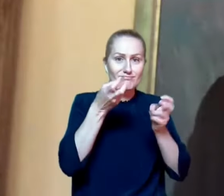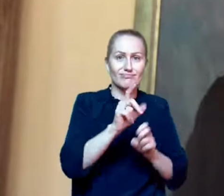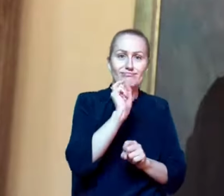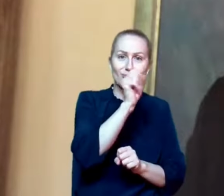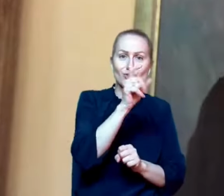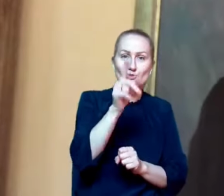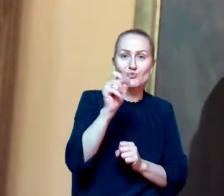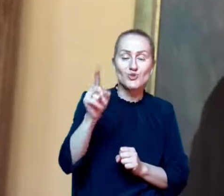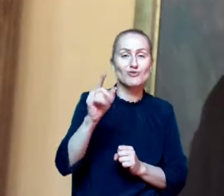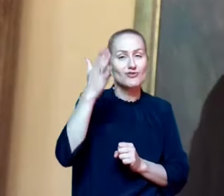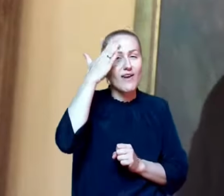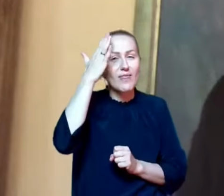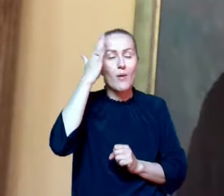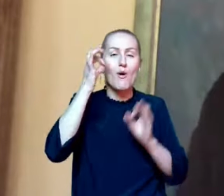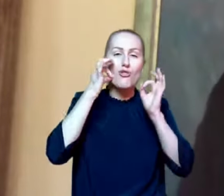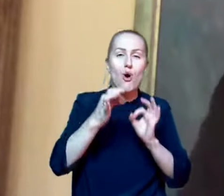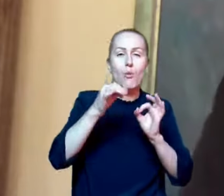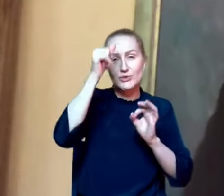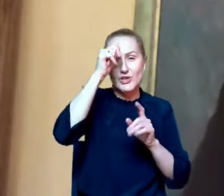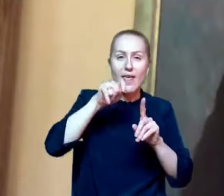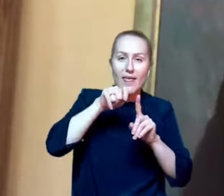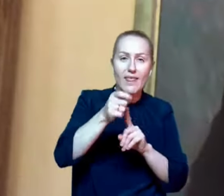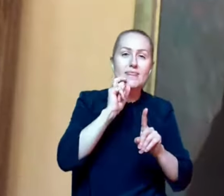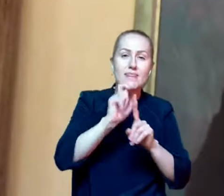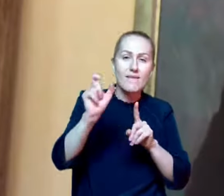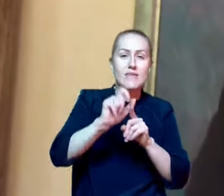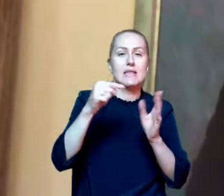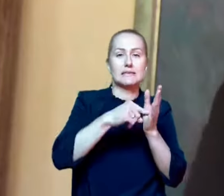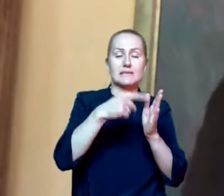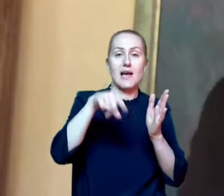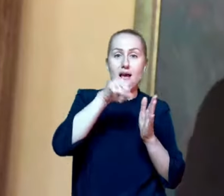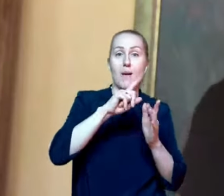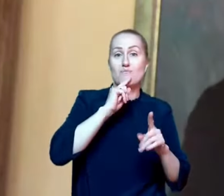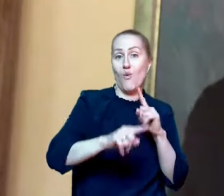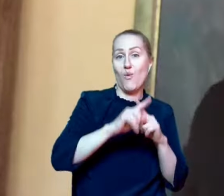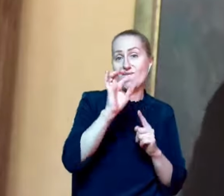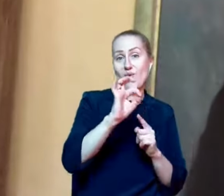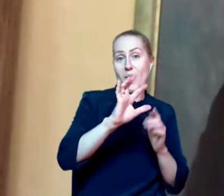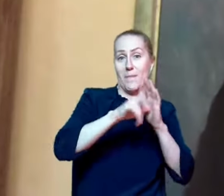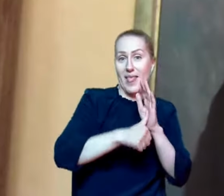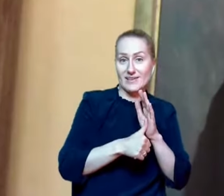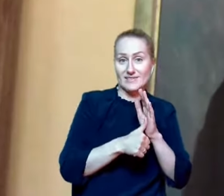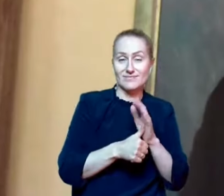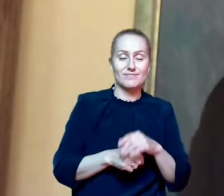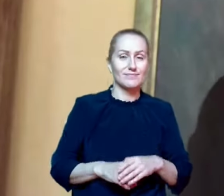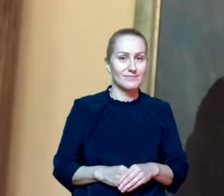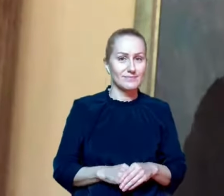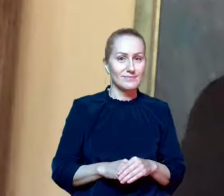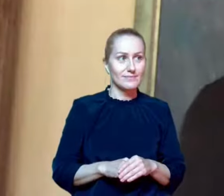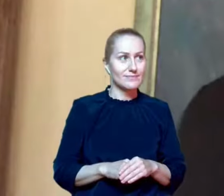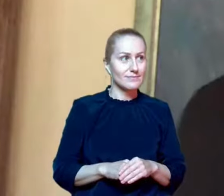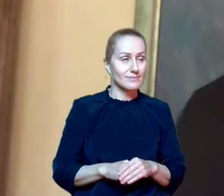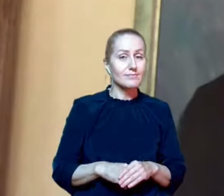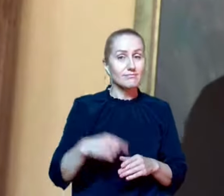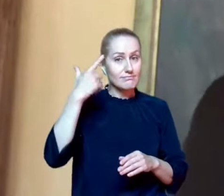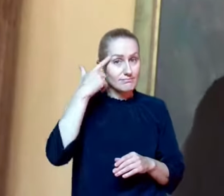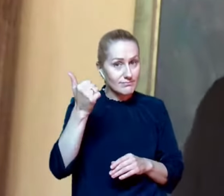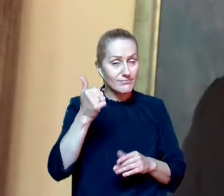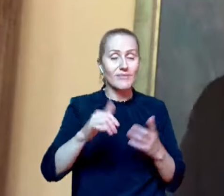dobrze zdefiniowane polityki miejskie. Pamiętajmy jednak, że Światowe Forum